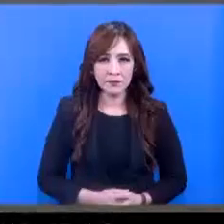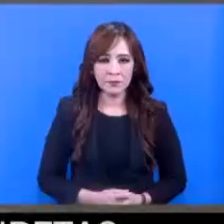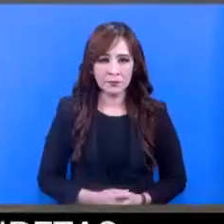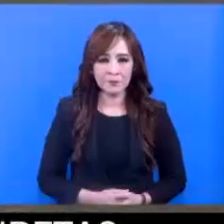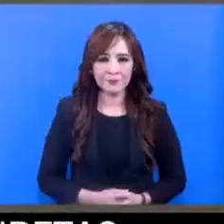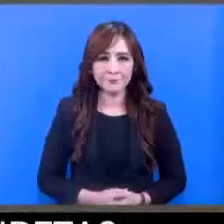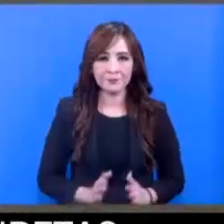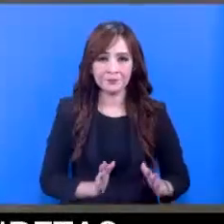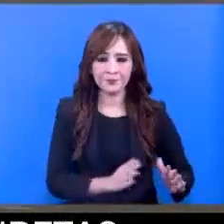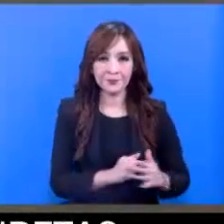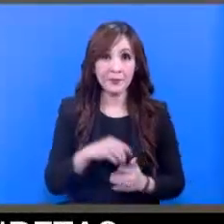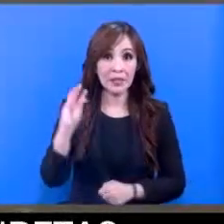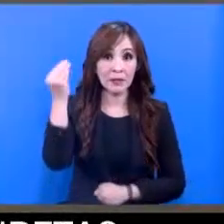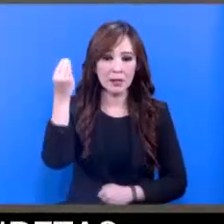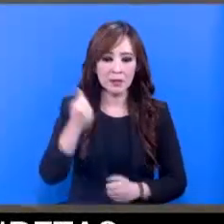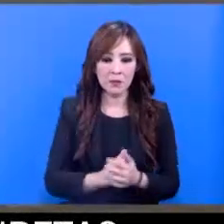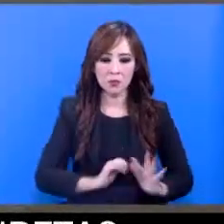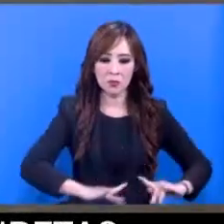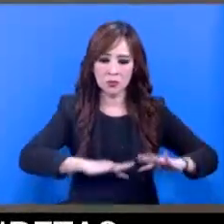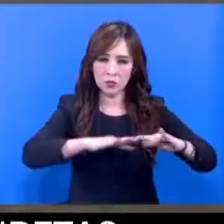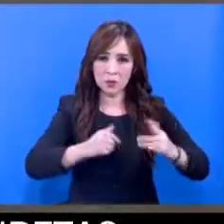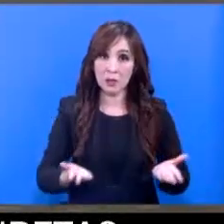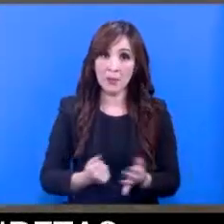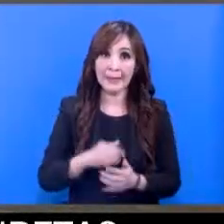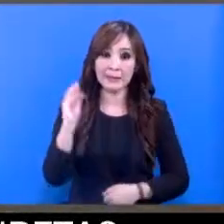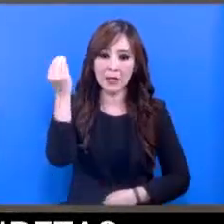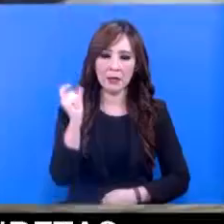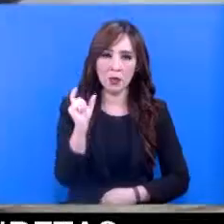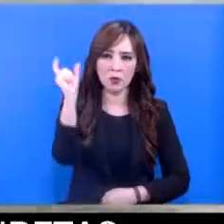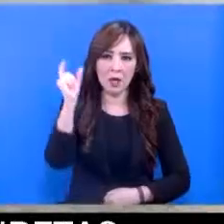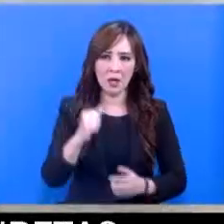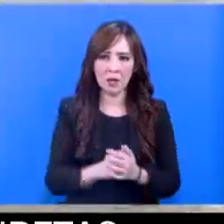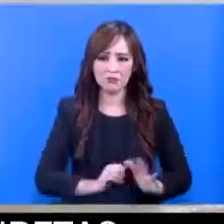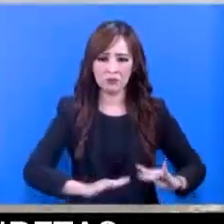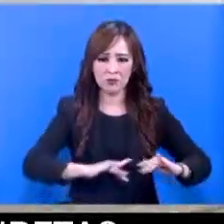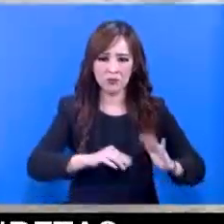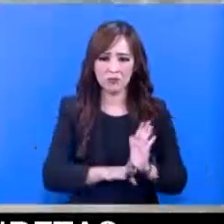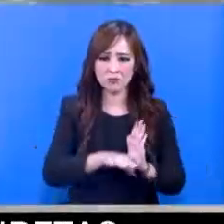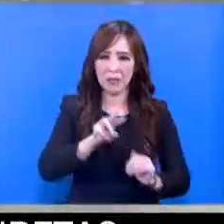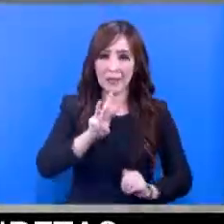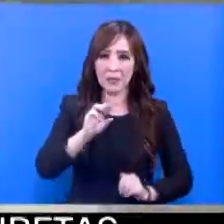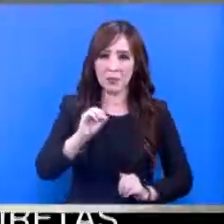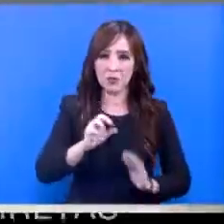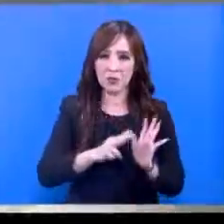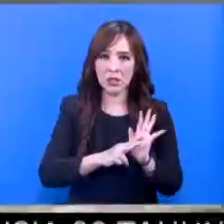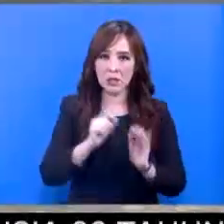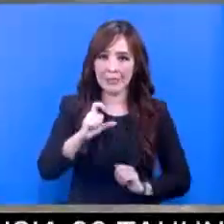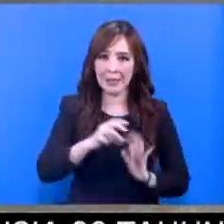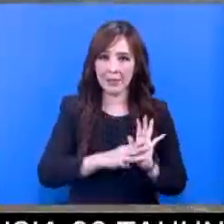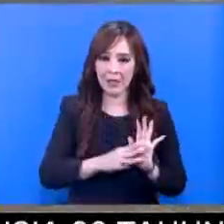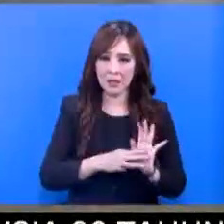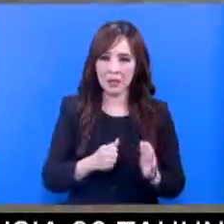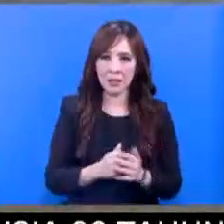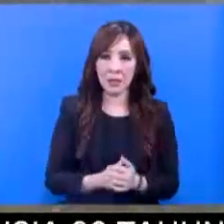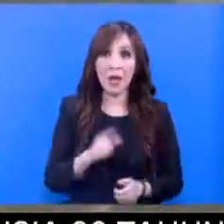Di ibu kota hujan deras di Jalan Pegangsaan 2 Kelapa Gading Jakarta Utara menyebabkan genangan setinggi 30 cm. Genangan terjadi akibat